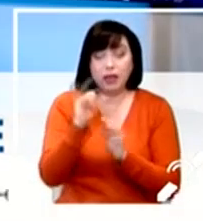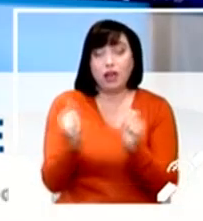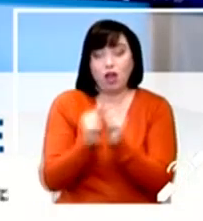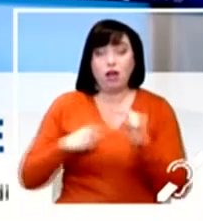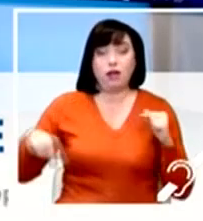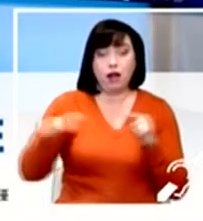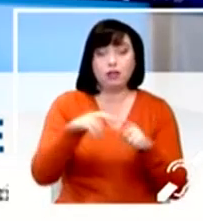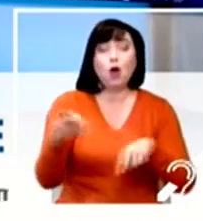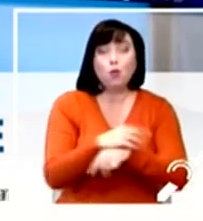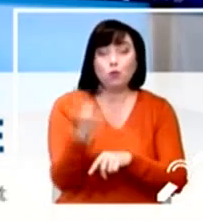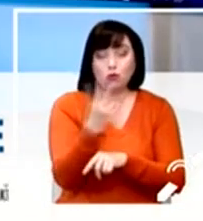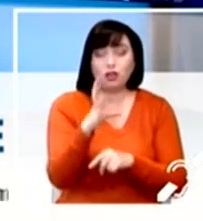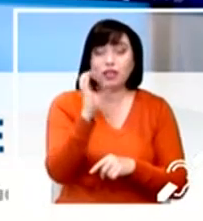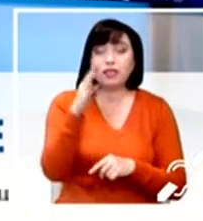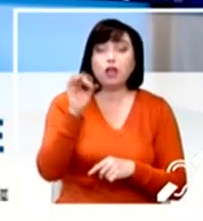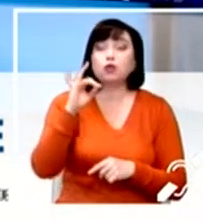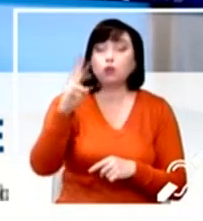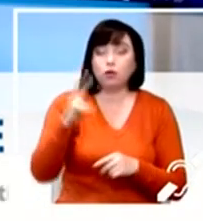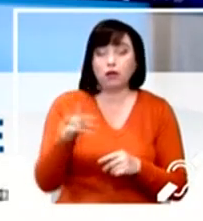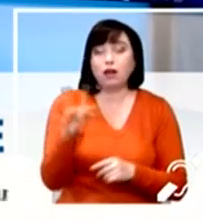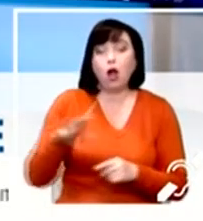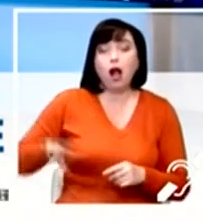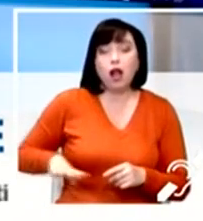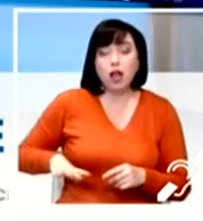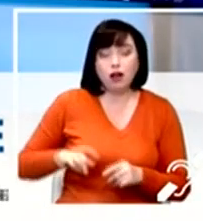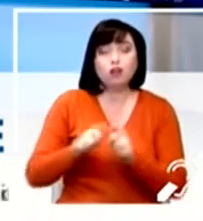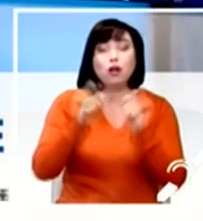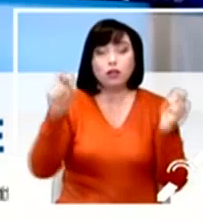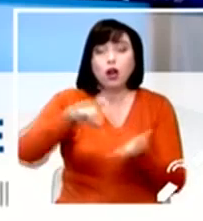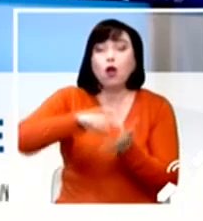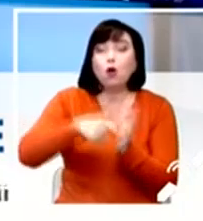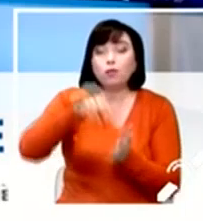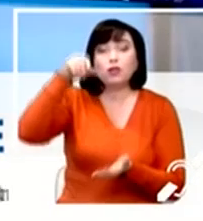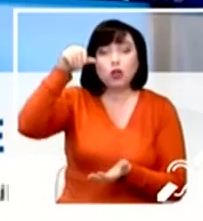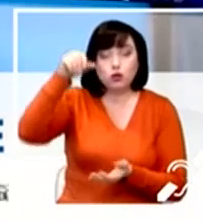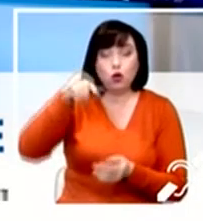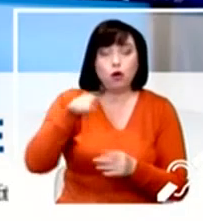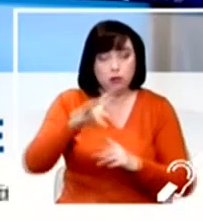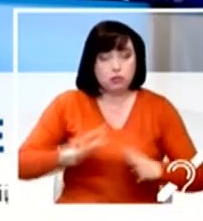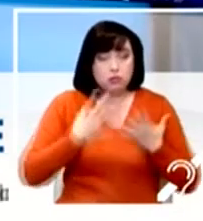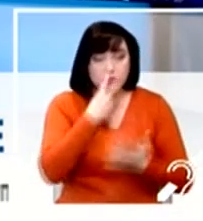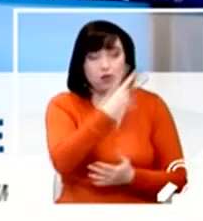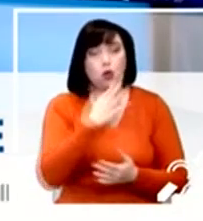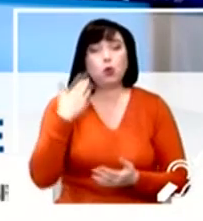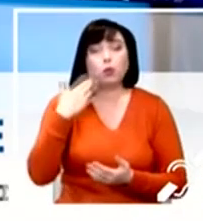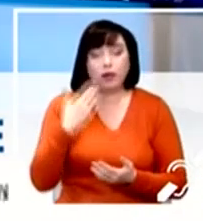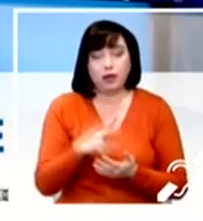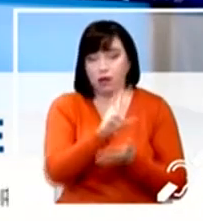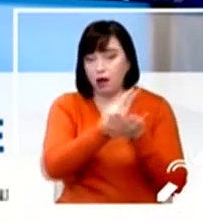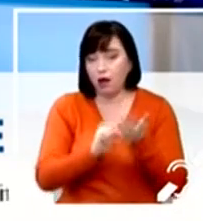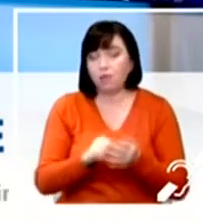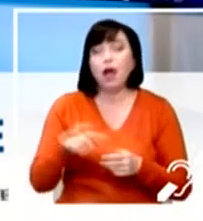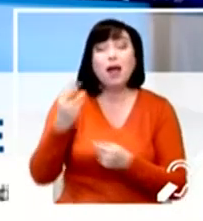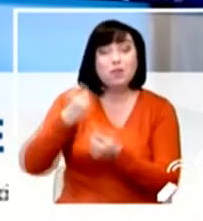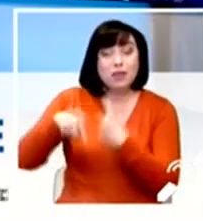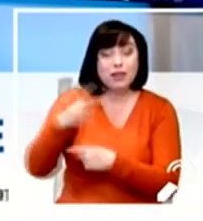împrejurim. Soții Stasiuc din raionul Călăraș au deschis o salină, fiind inspirați de cele din România. Antreprenorii